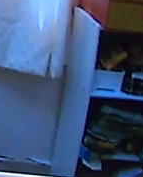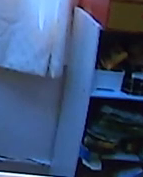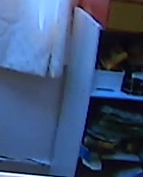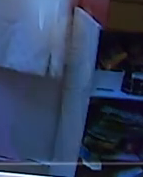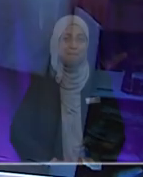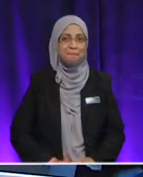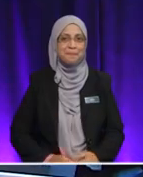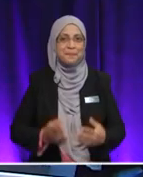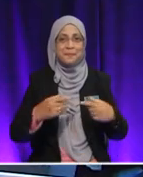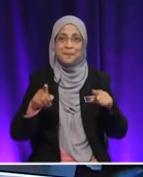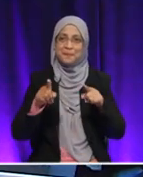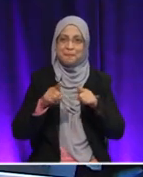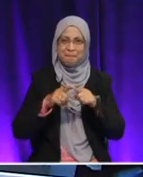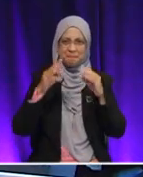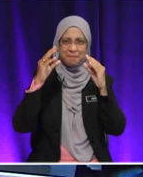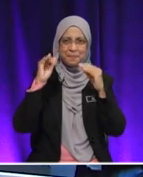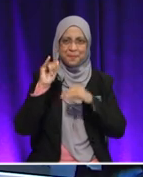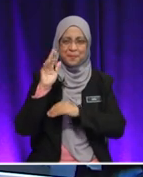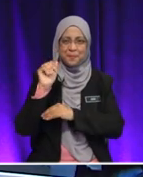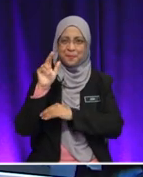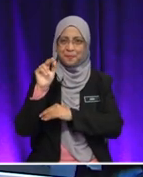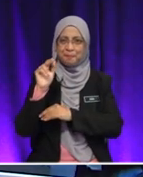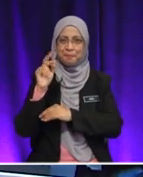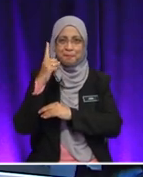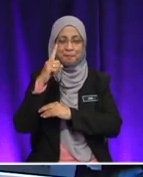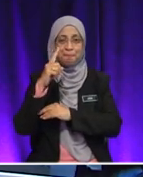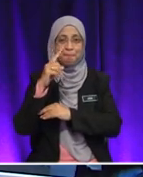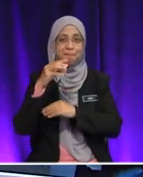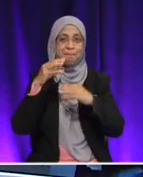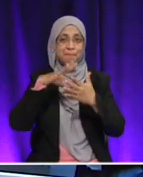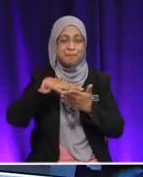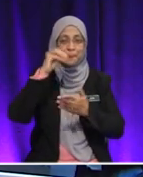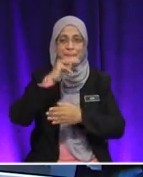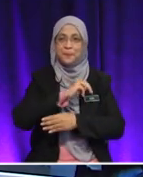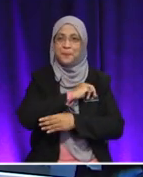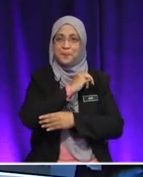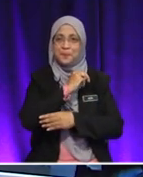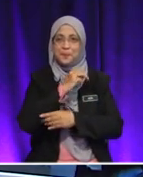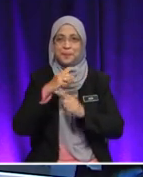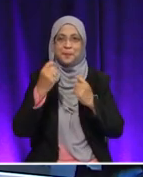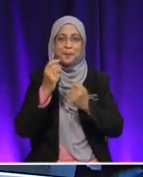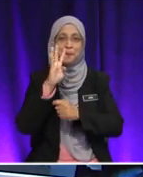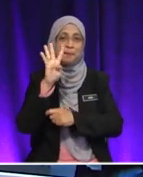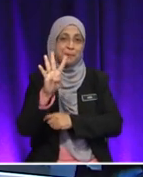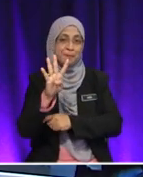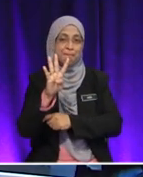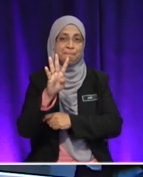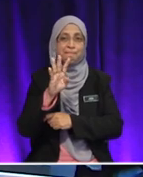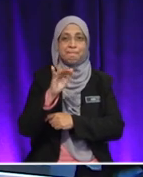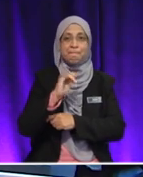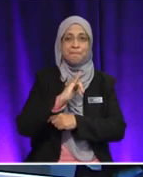Masih bersama saya Nurul Huda Abdul Aziz bagi mata pelajaran pendidikan moral tingkatan 4 hari ini sayyidik manis